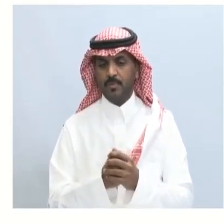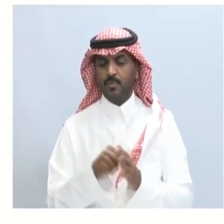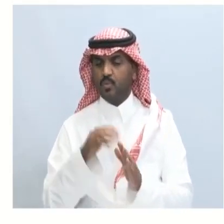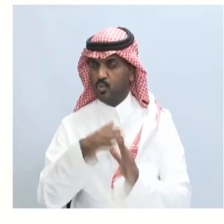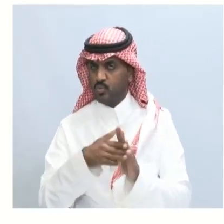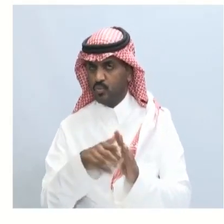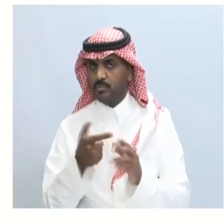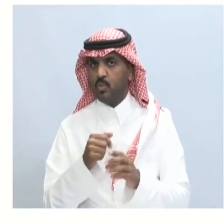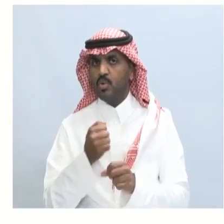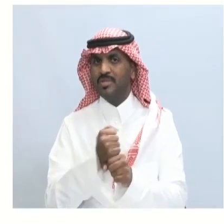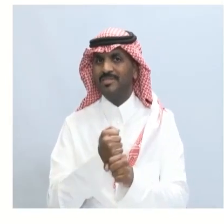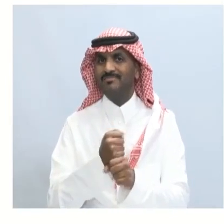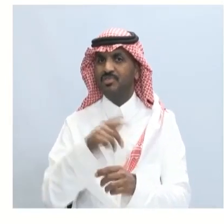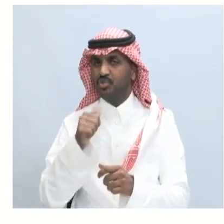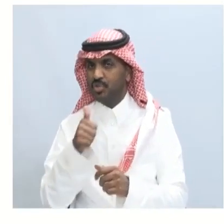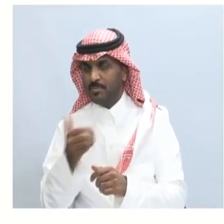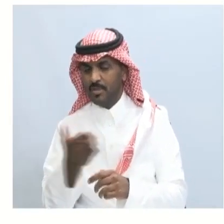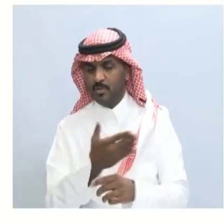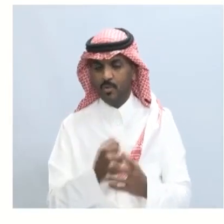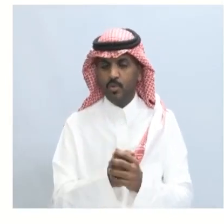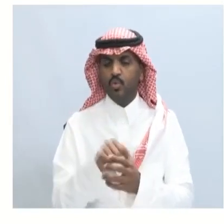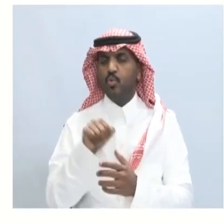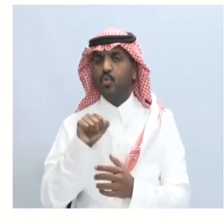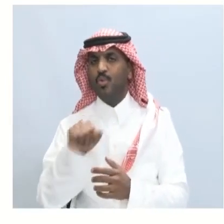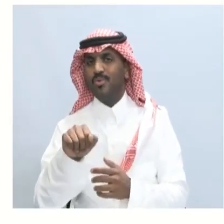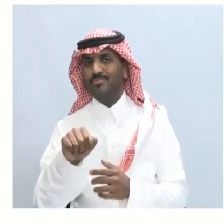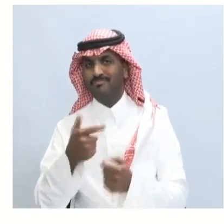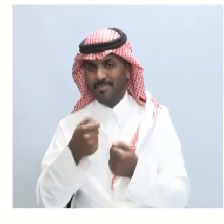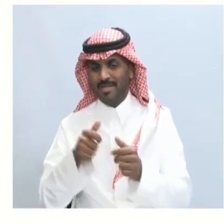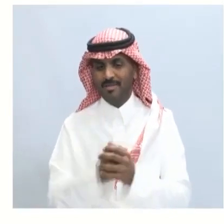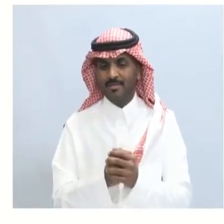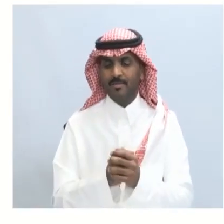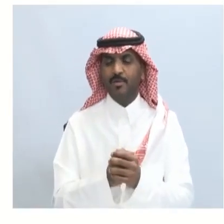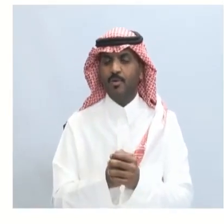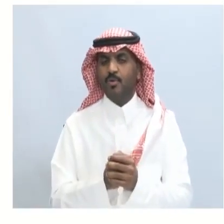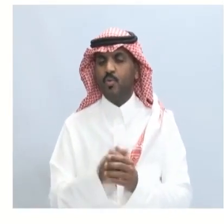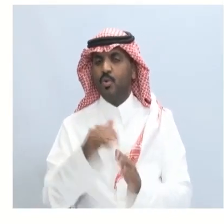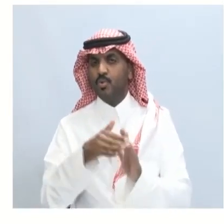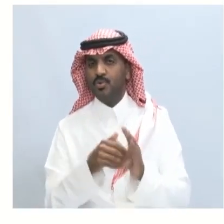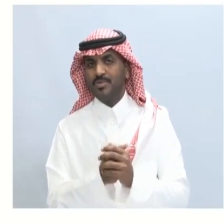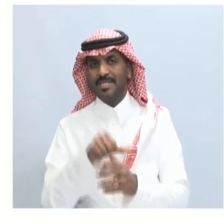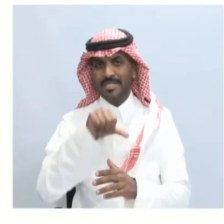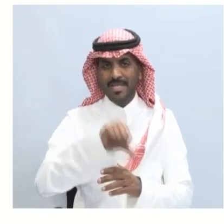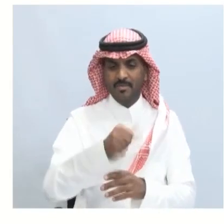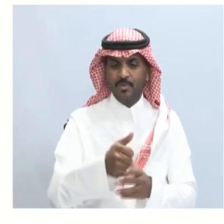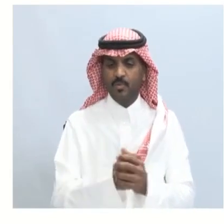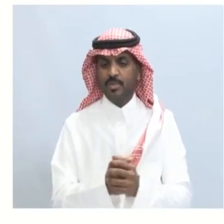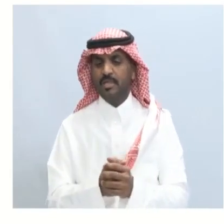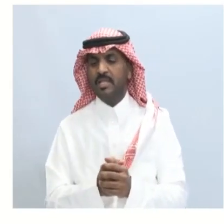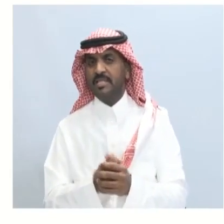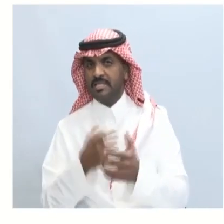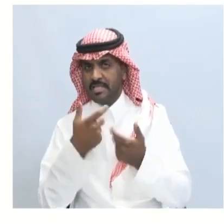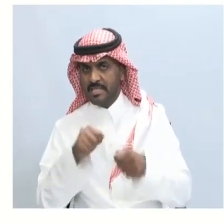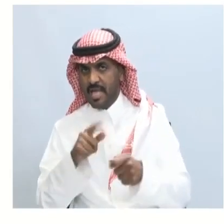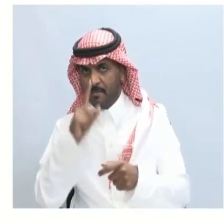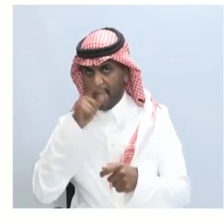العنصر الايجابي ويتمثل في الحقوق الماليه العنصر السلبي يتمثل في ماذا في التزامات الماليه